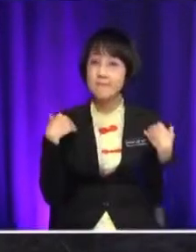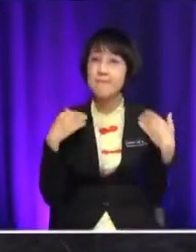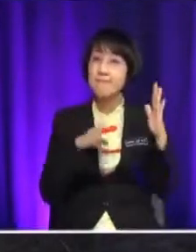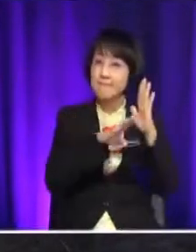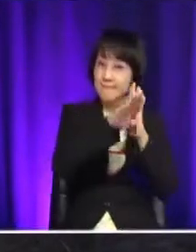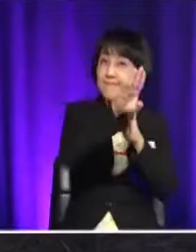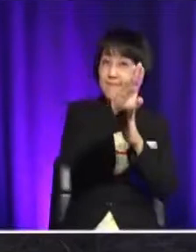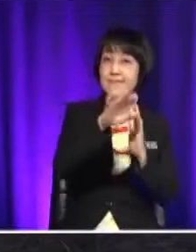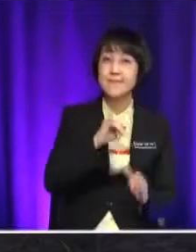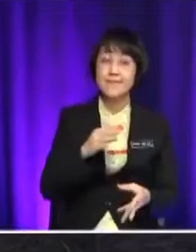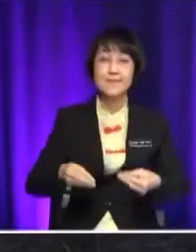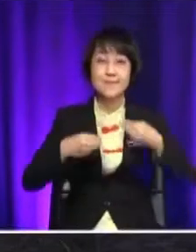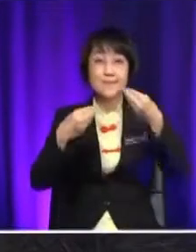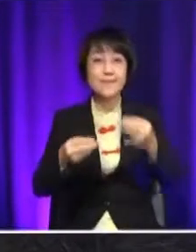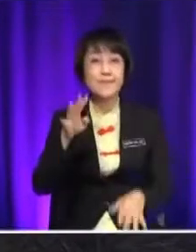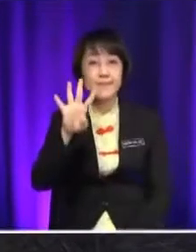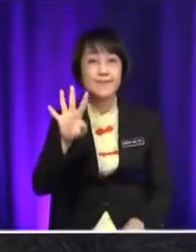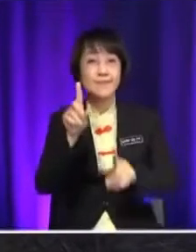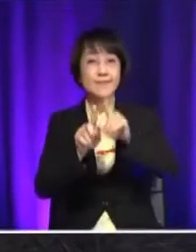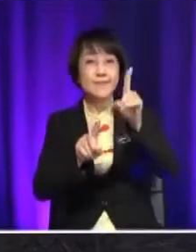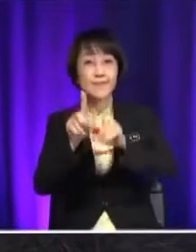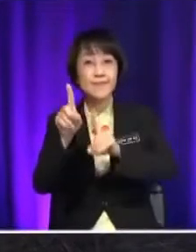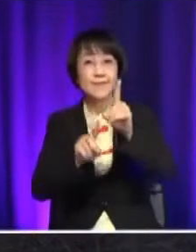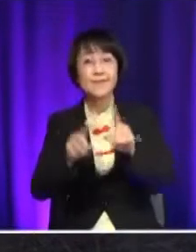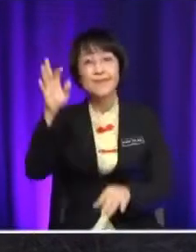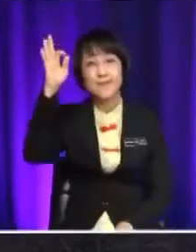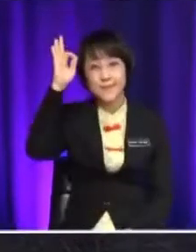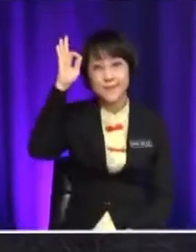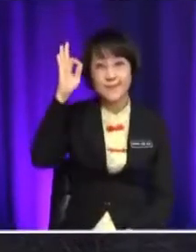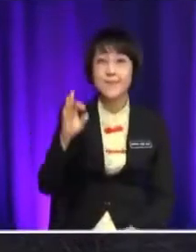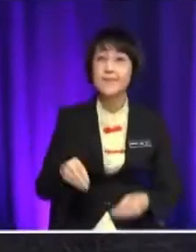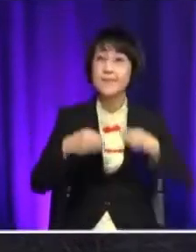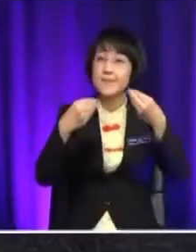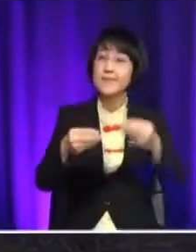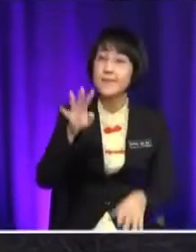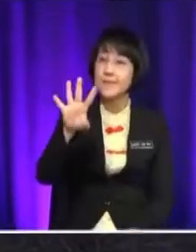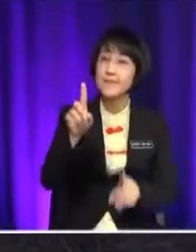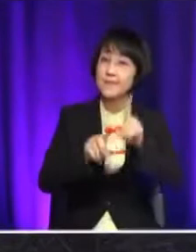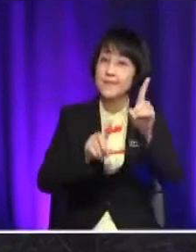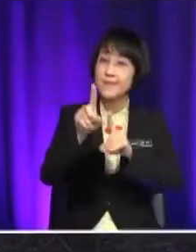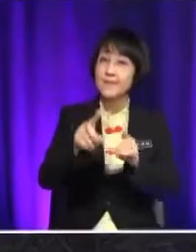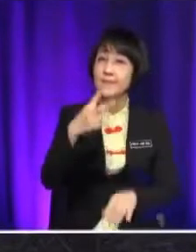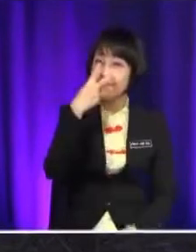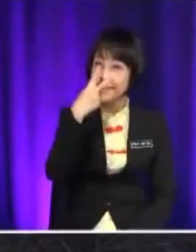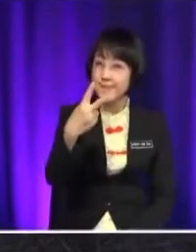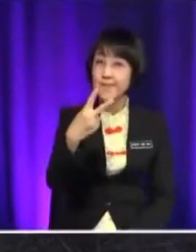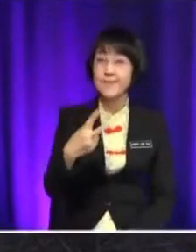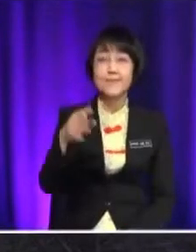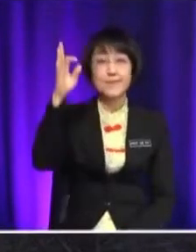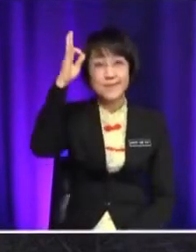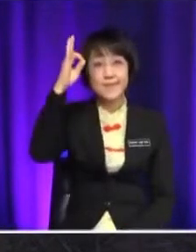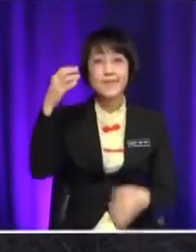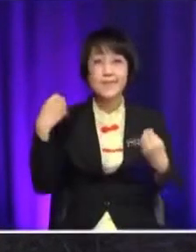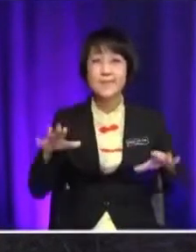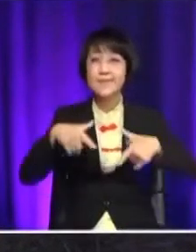saya beri 4 bintang. Bagaimana untuk Faizrin cikgu? Faizrin pun saya beri 4 bintang sebab nampaknya Faizrin dah makin berani kan.